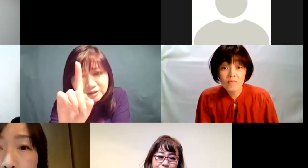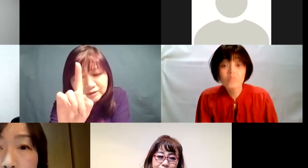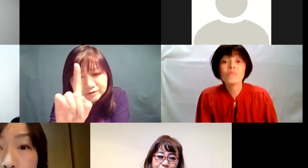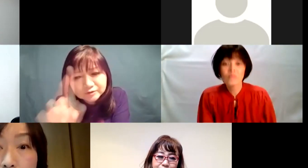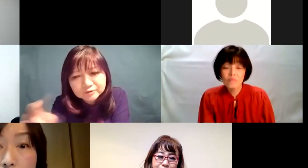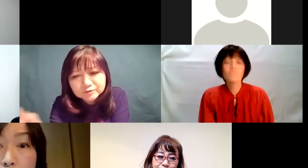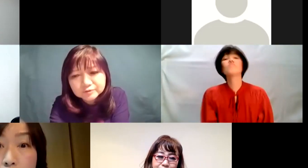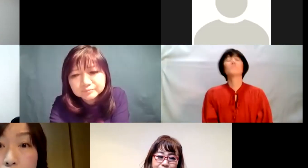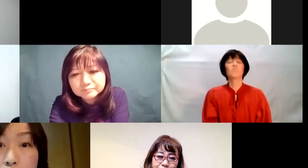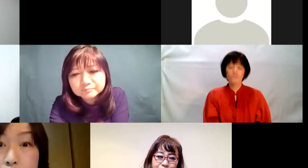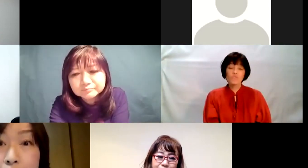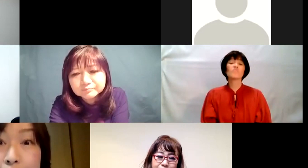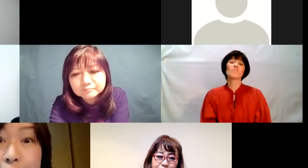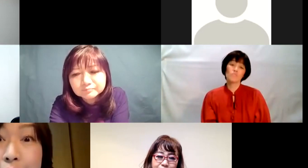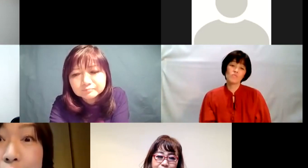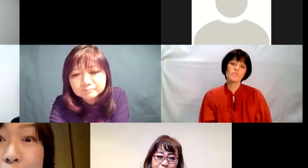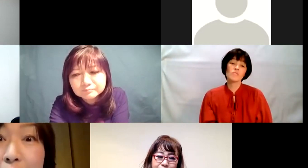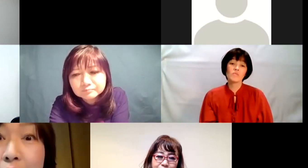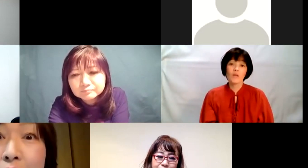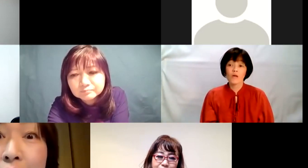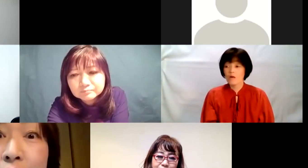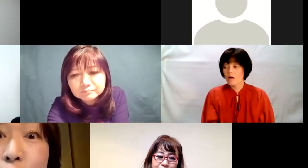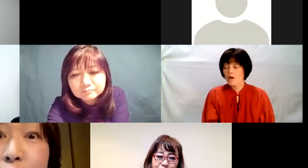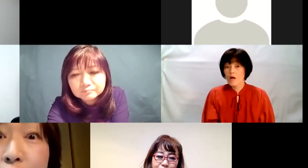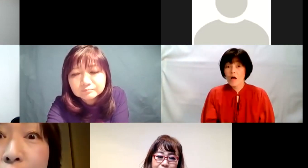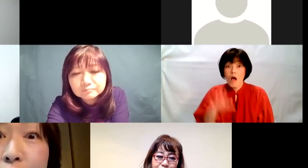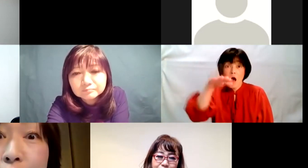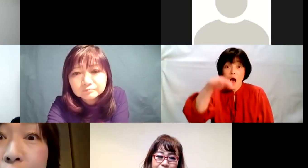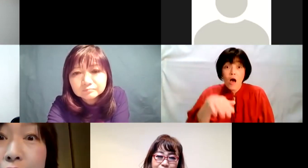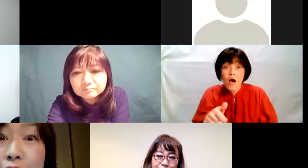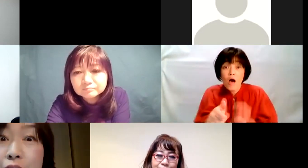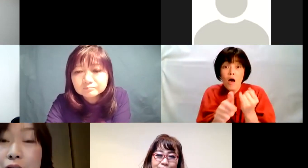31よ。 やったら今あらかんよね。